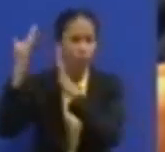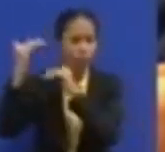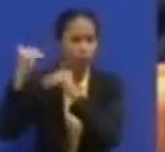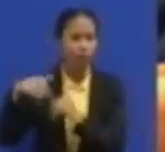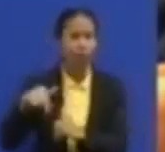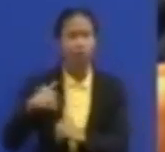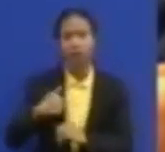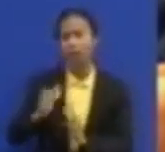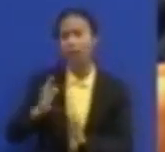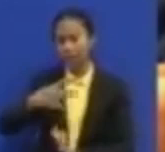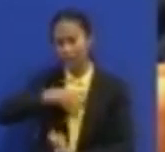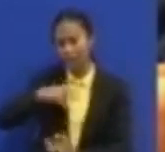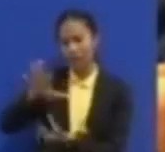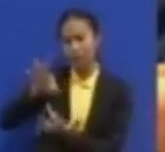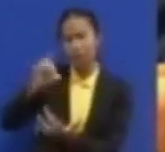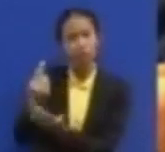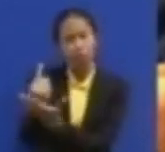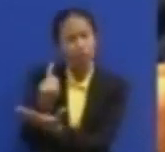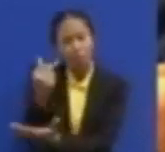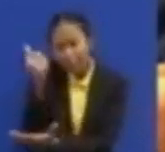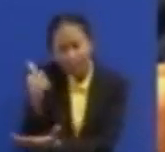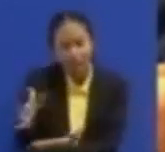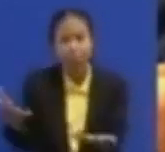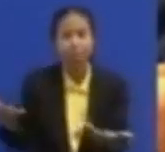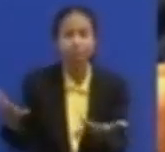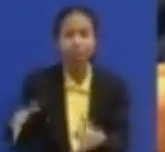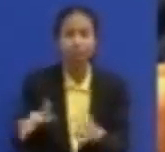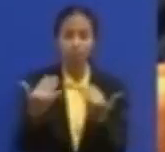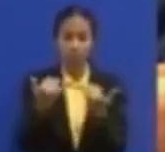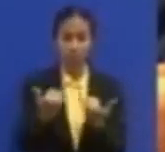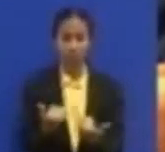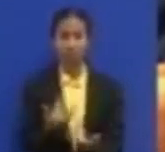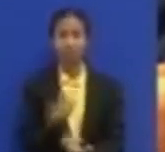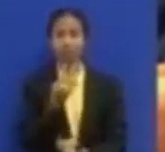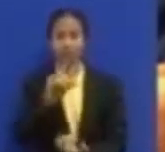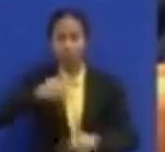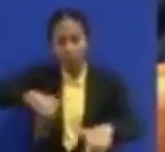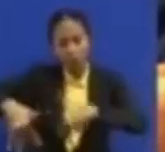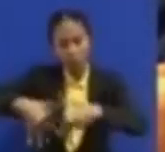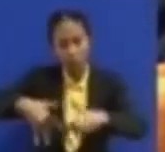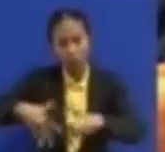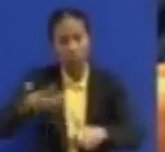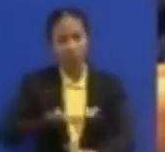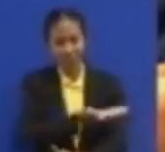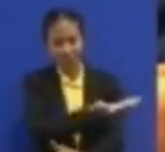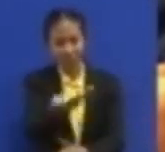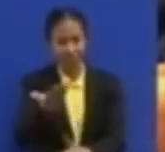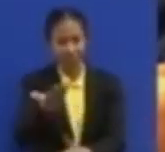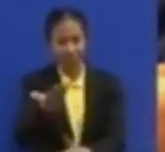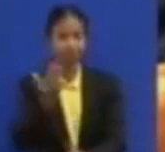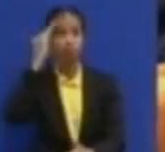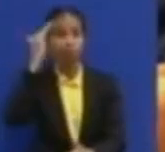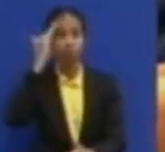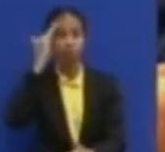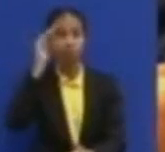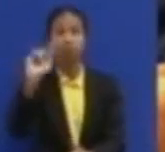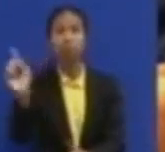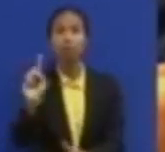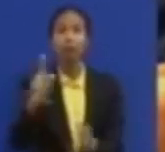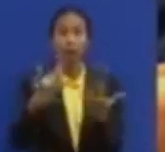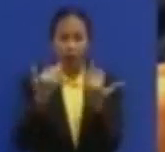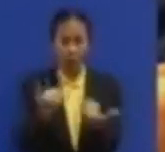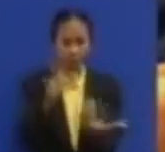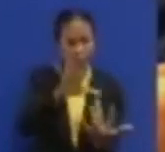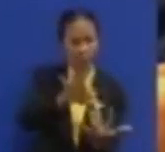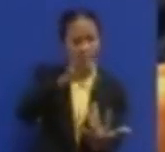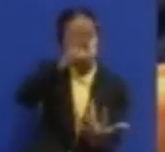ม่ได้ภาพวันนี้จะปรากฏไปให้กับพี่น้องประชาชนคนทั้งประเทศได้เห็นว่าสิ่งที่เขาเลือกคนของเข